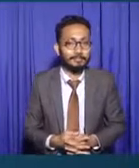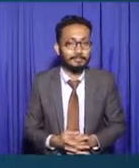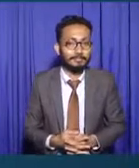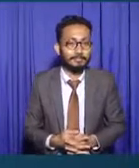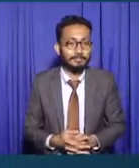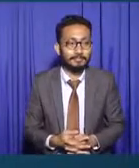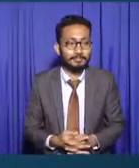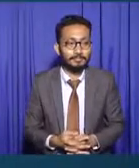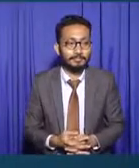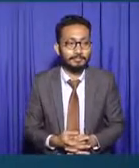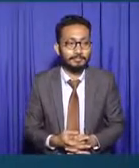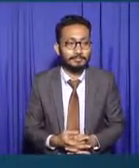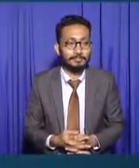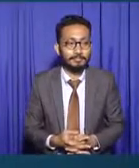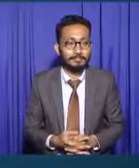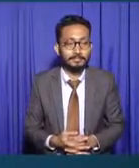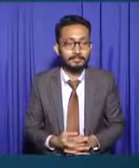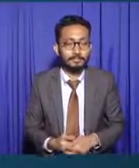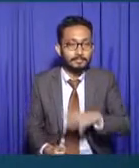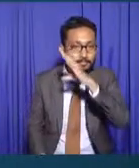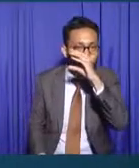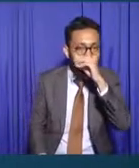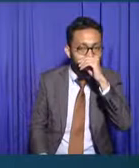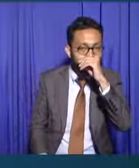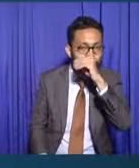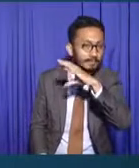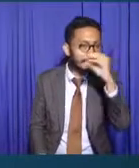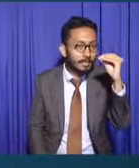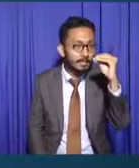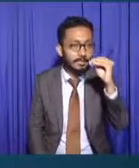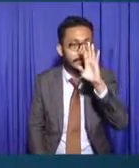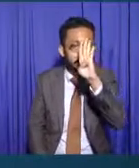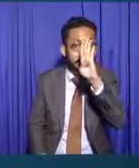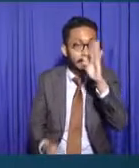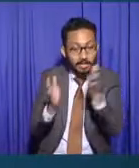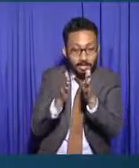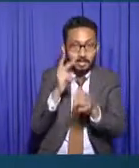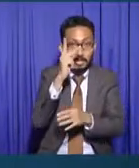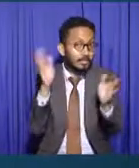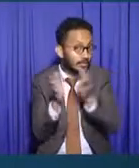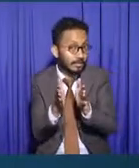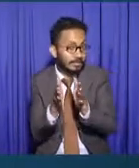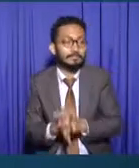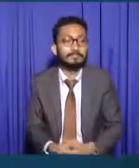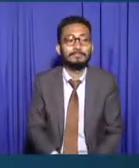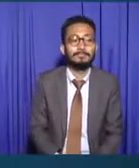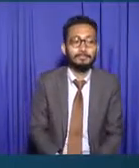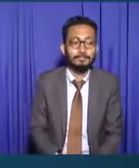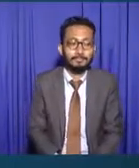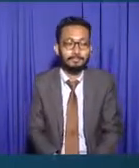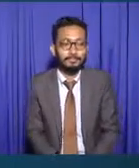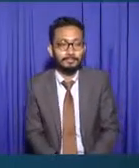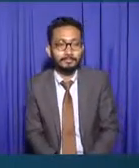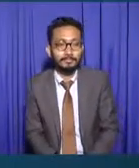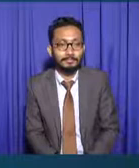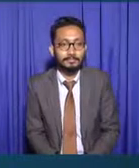ketiga B kecil c besar dan yang keempat di